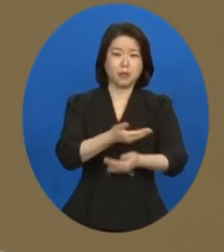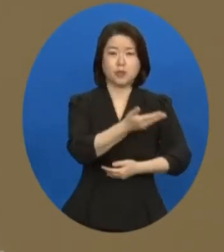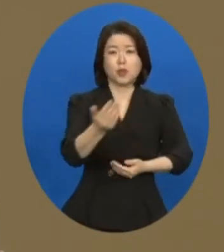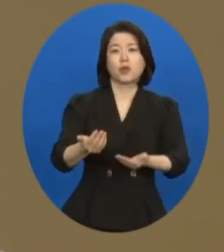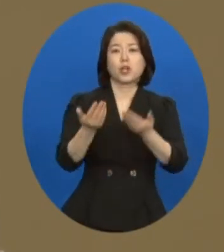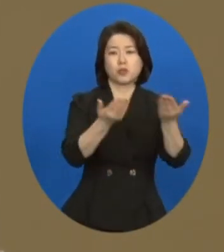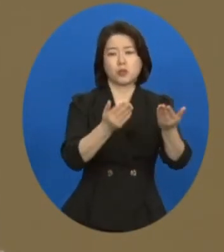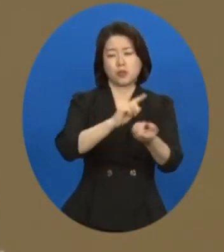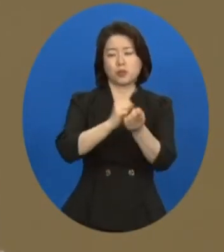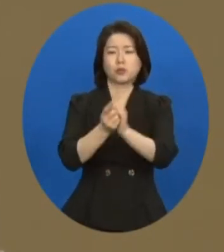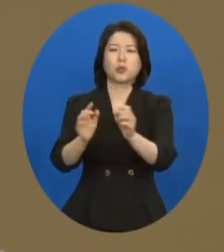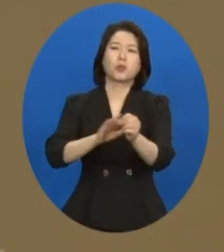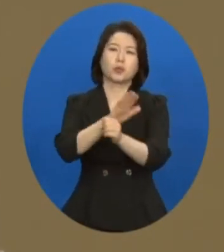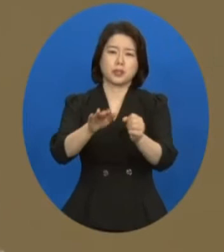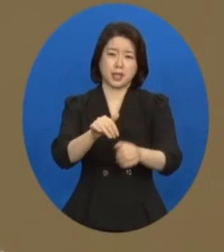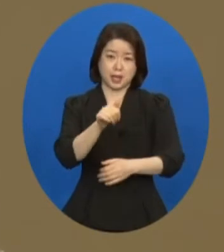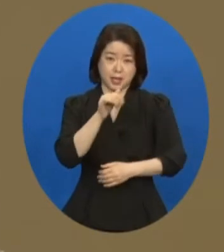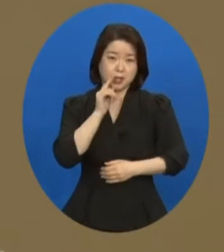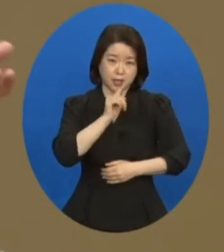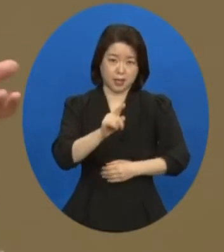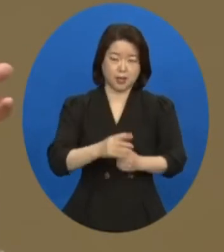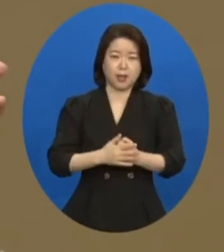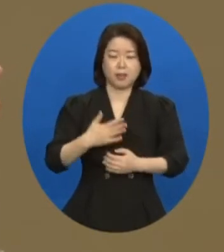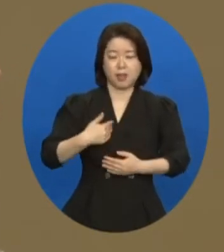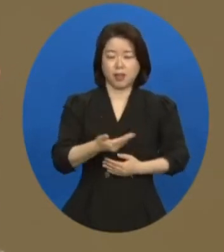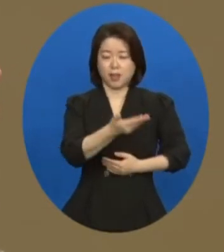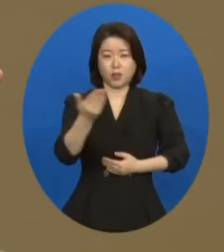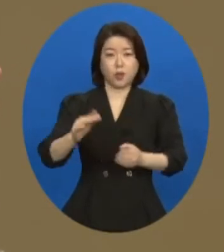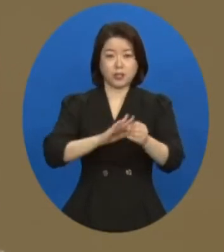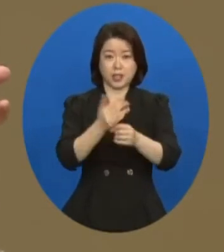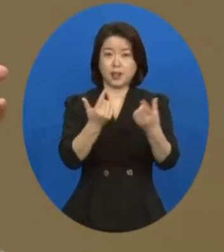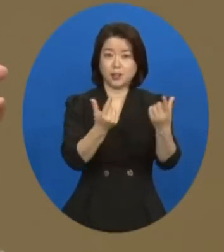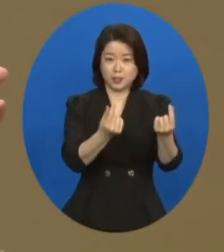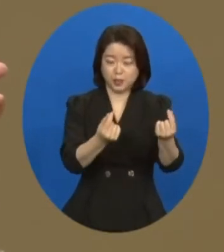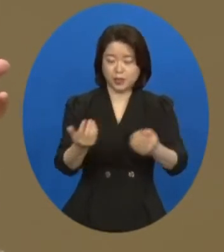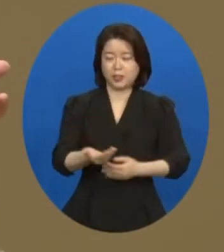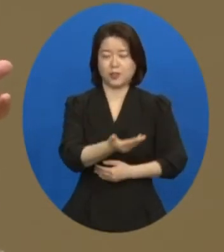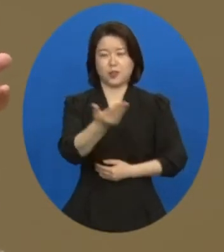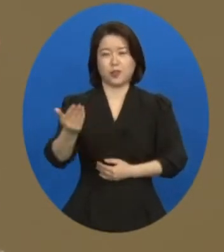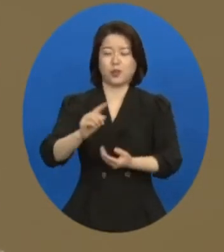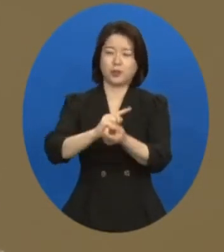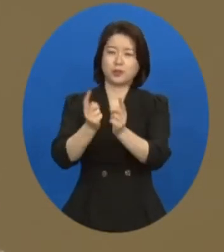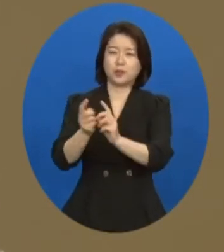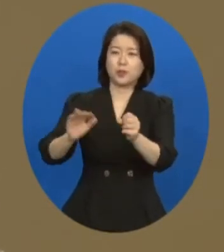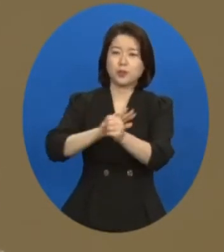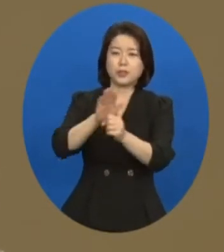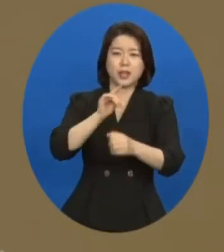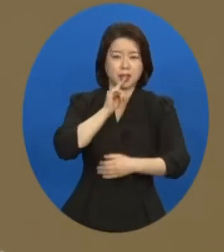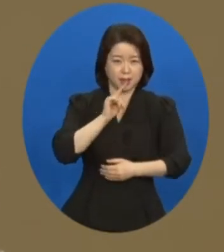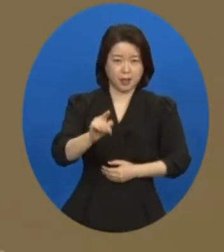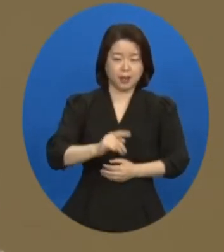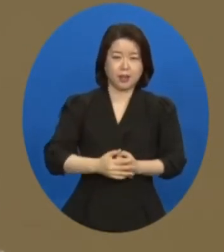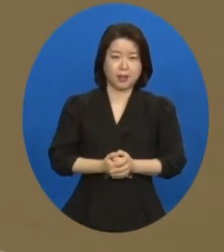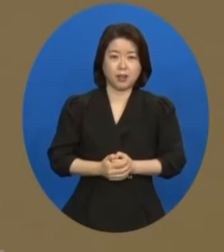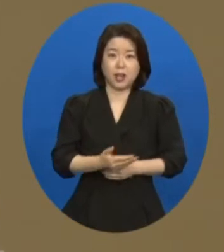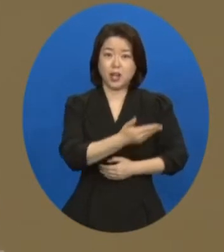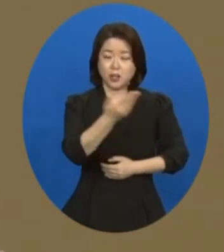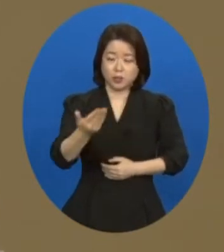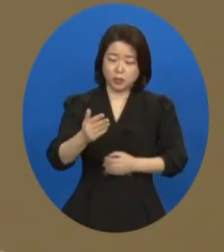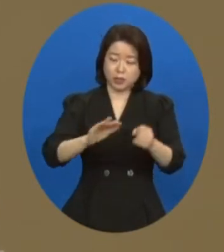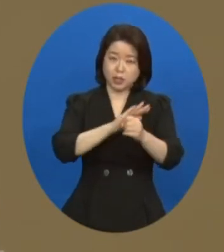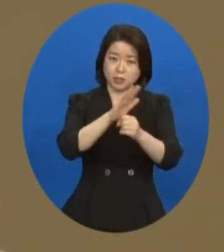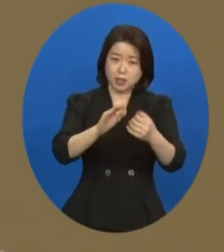서로 사랑하라 내가 너희를 사랑한 것 같이 너희도 서로 사랑하라 너희가 서로 사랑하면